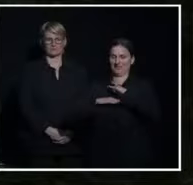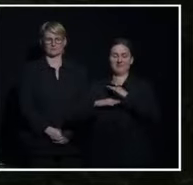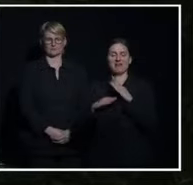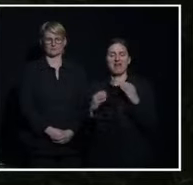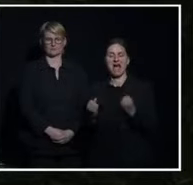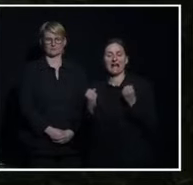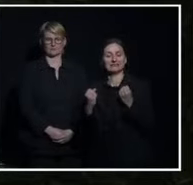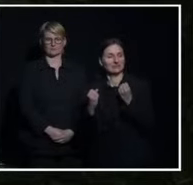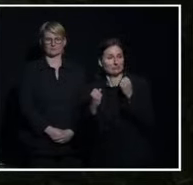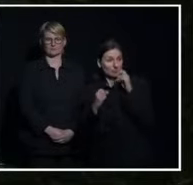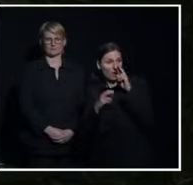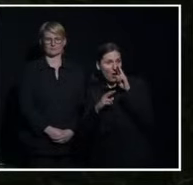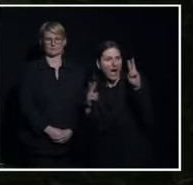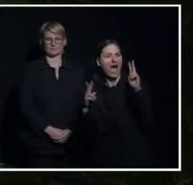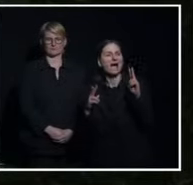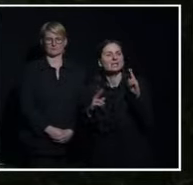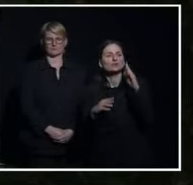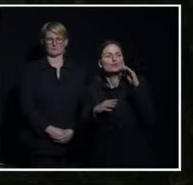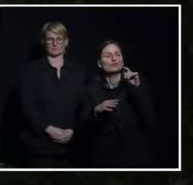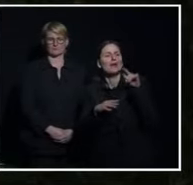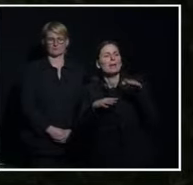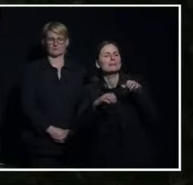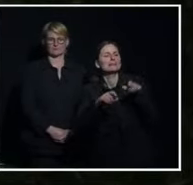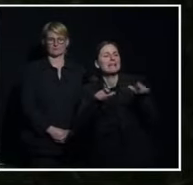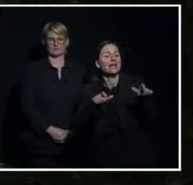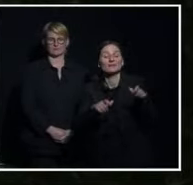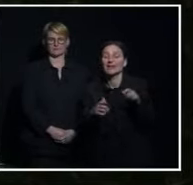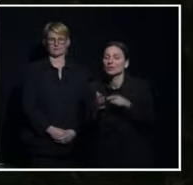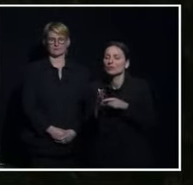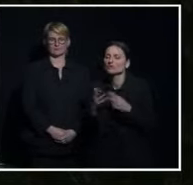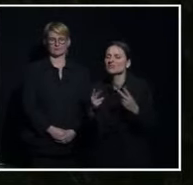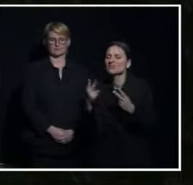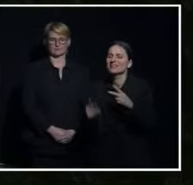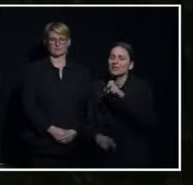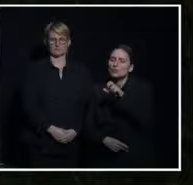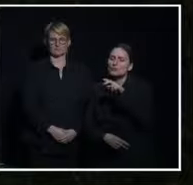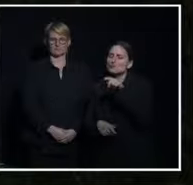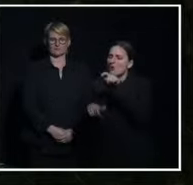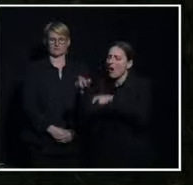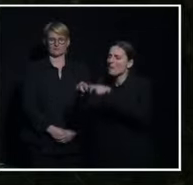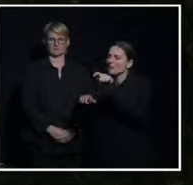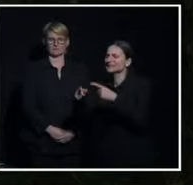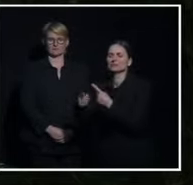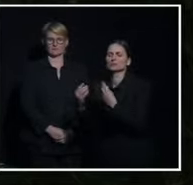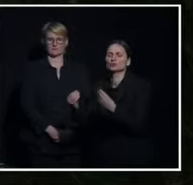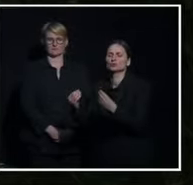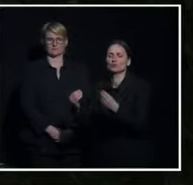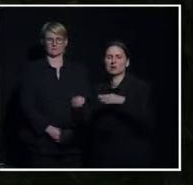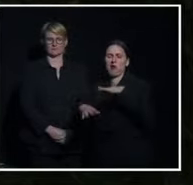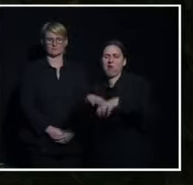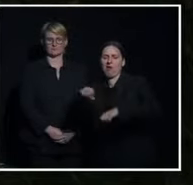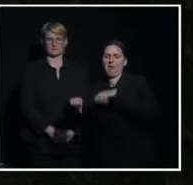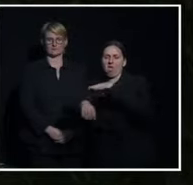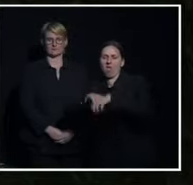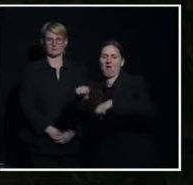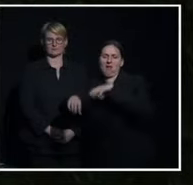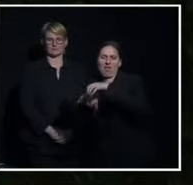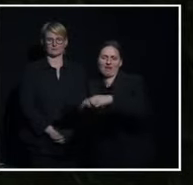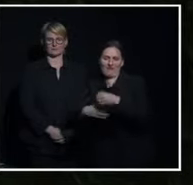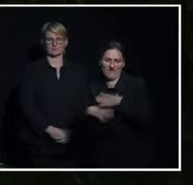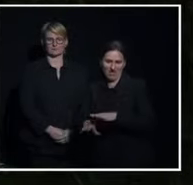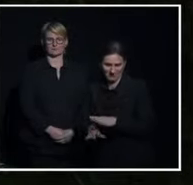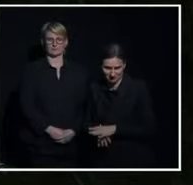Antriebe der Achtung vor fremdem Eigentum, weil ihnen, wie primitiven Urmenschen, ein ungehemmter Okkupationstrieb eigen